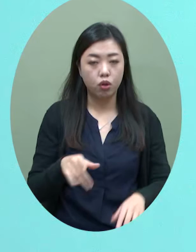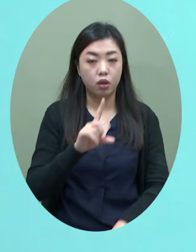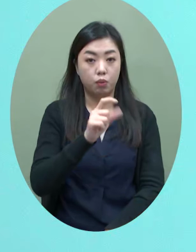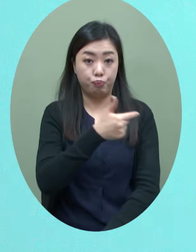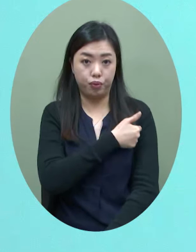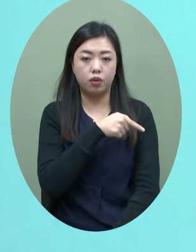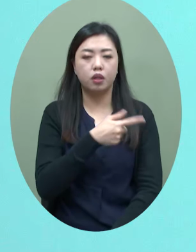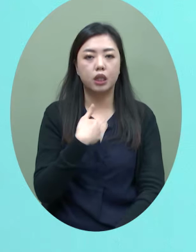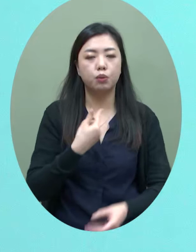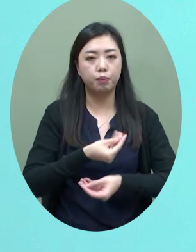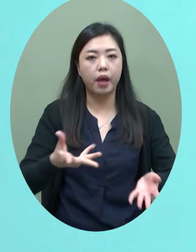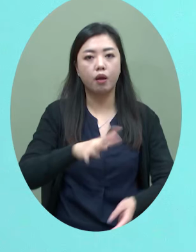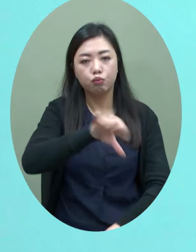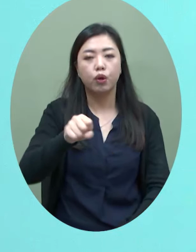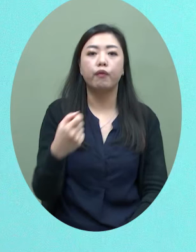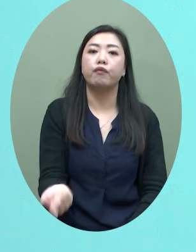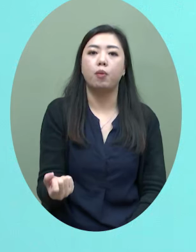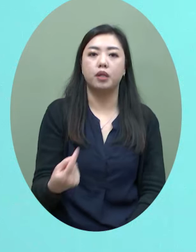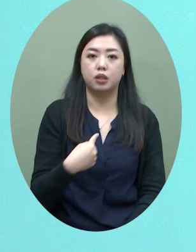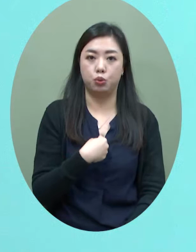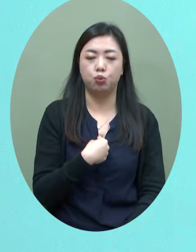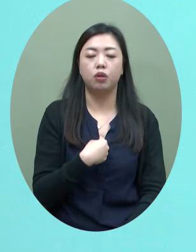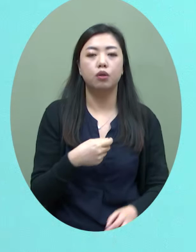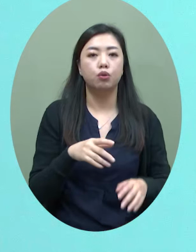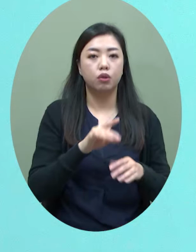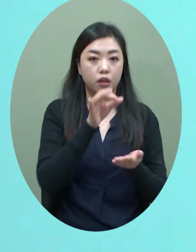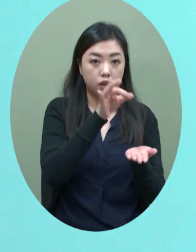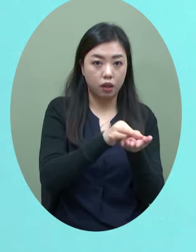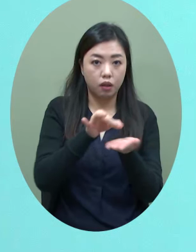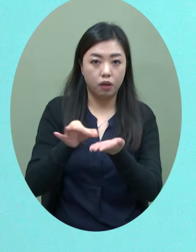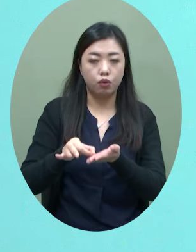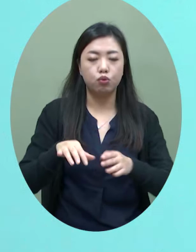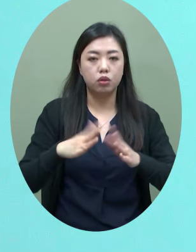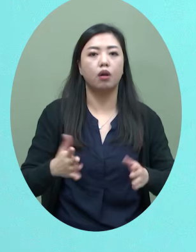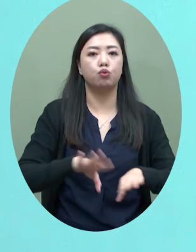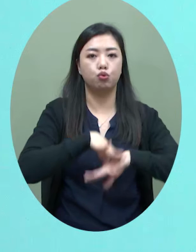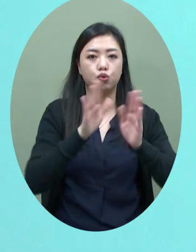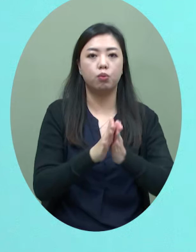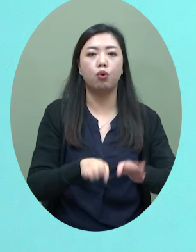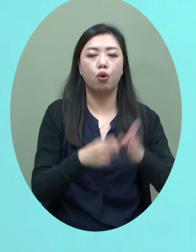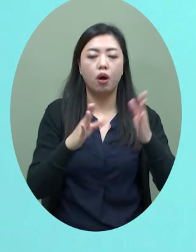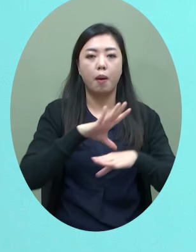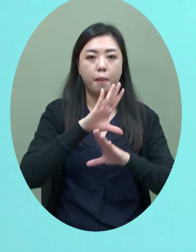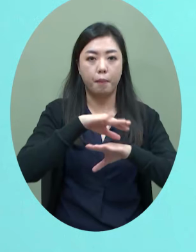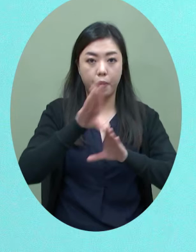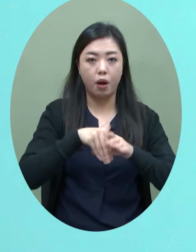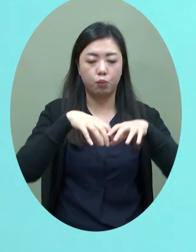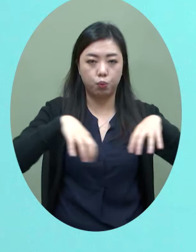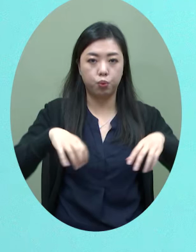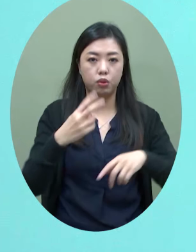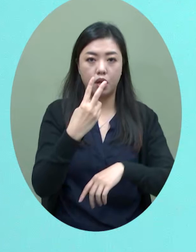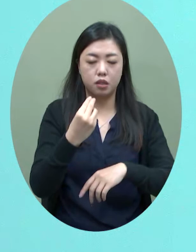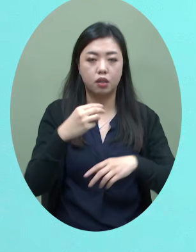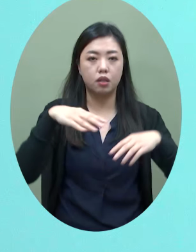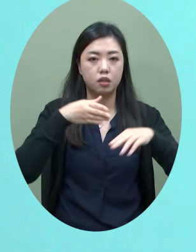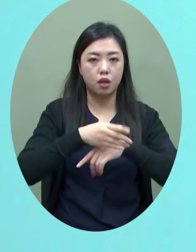要方便市民嘅。咁所以所有嘅接種嘅地點已經全面啟動啦，包括27個社區嘅疫